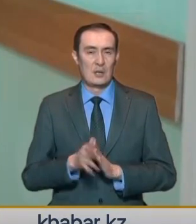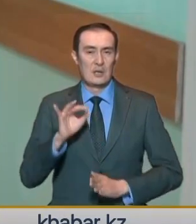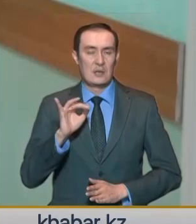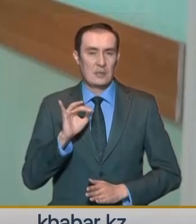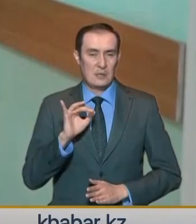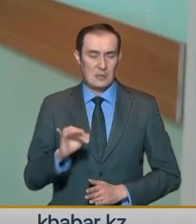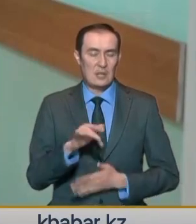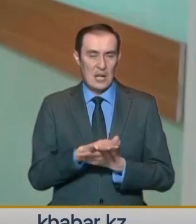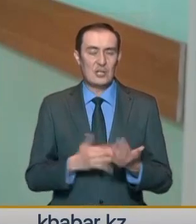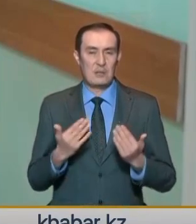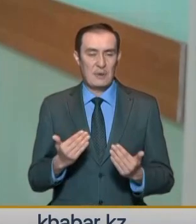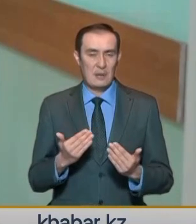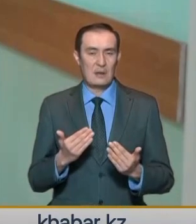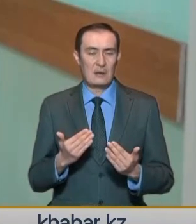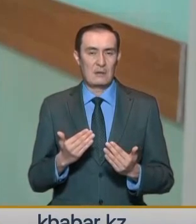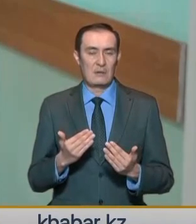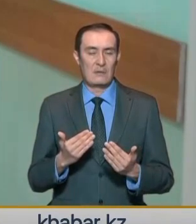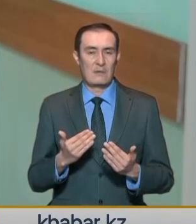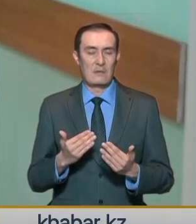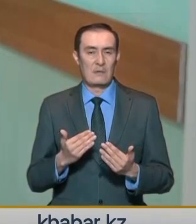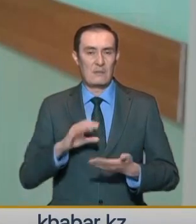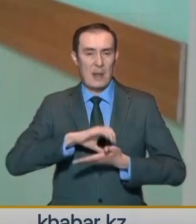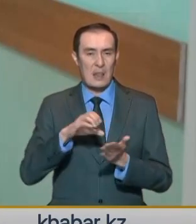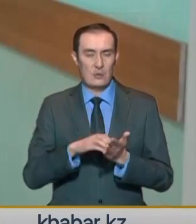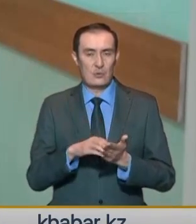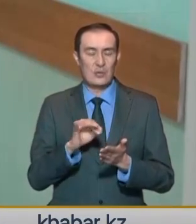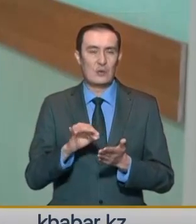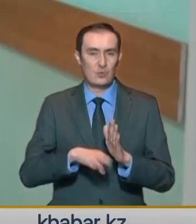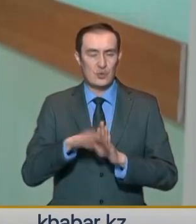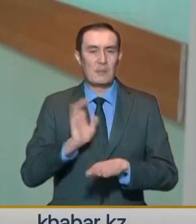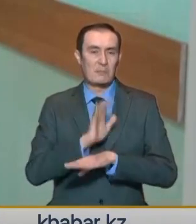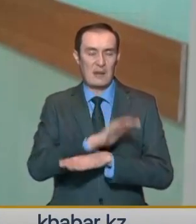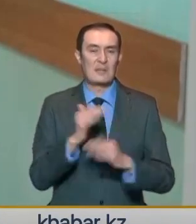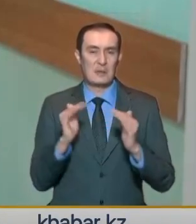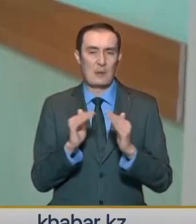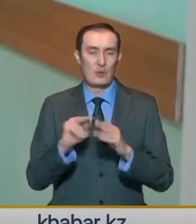Дальше наблюдались в отделении и с улучшением отправили домой.